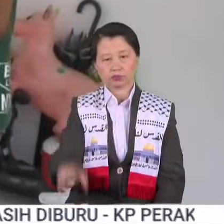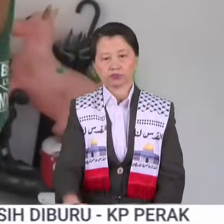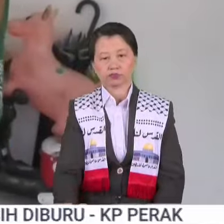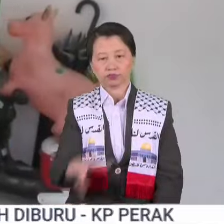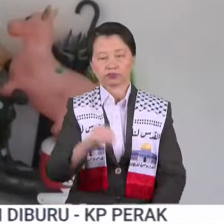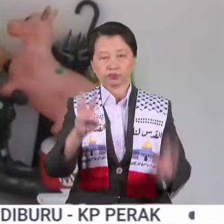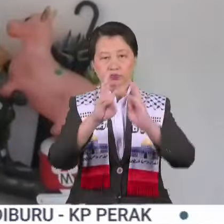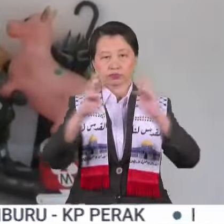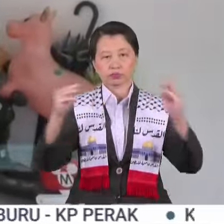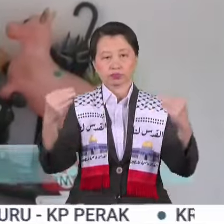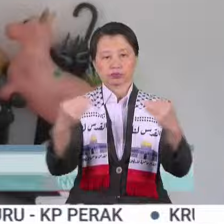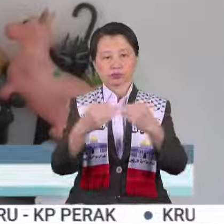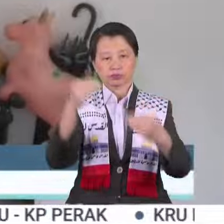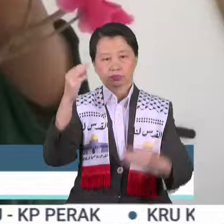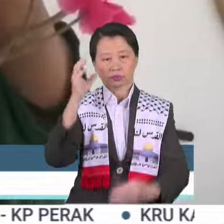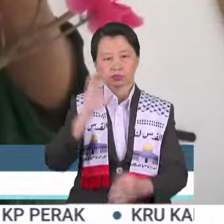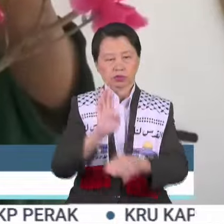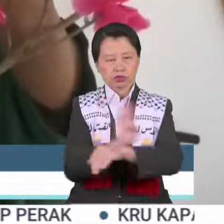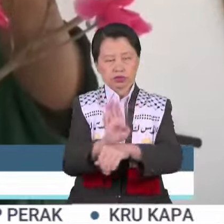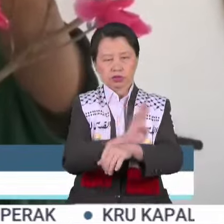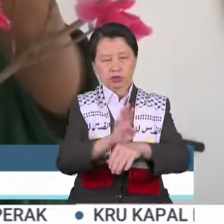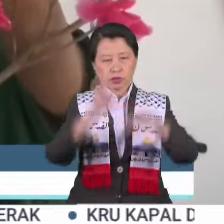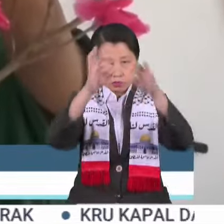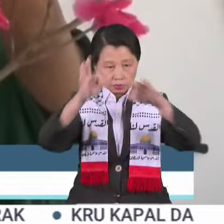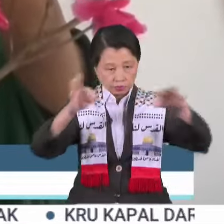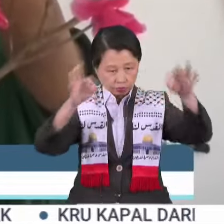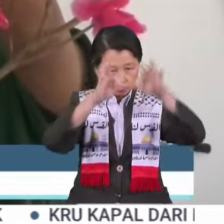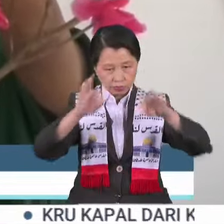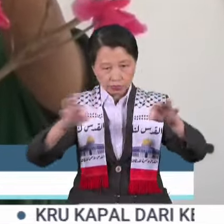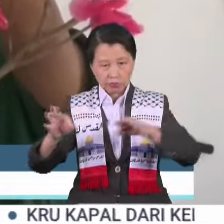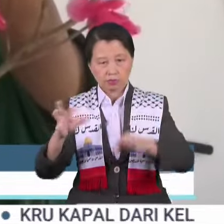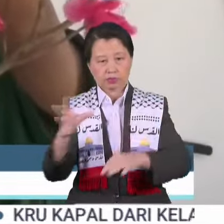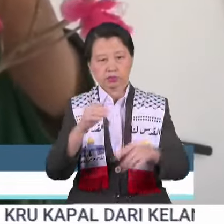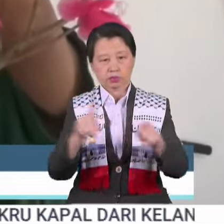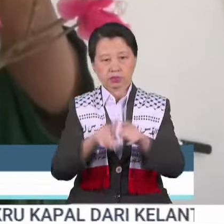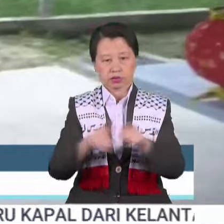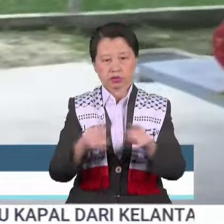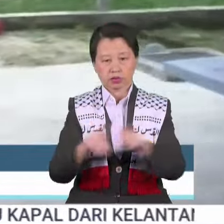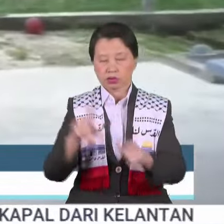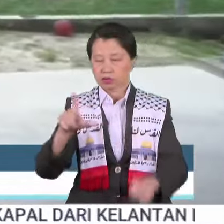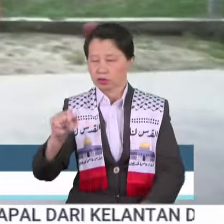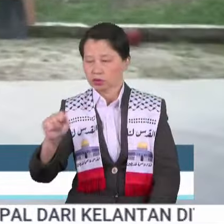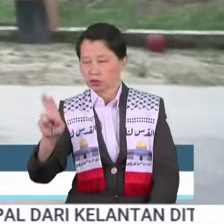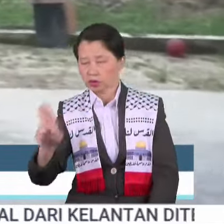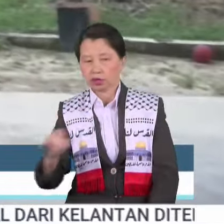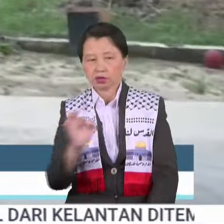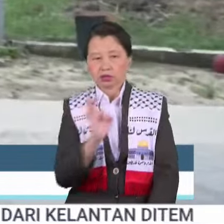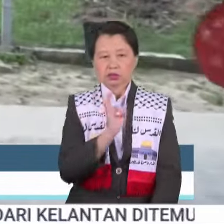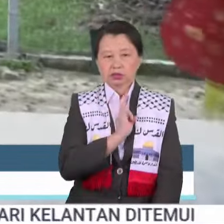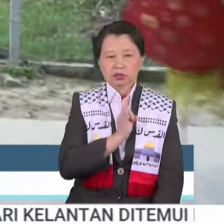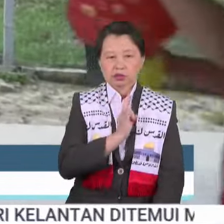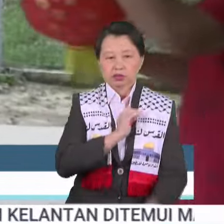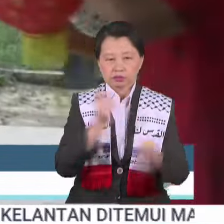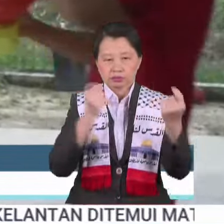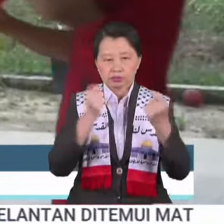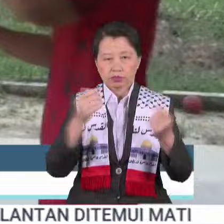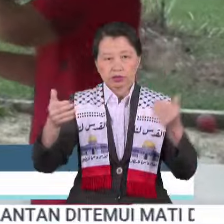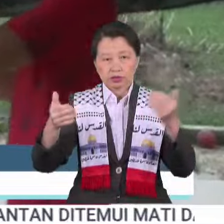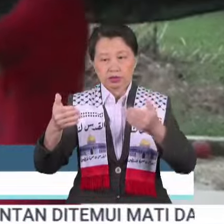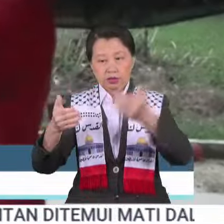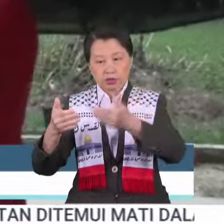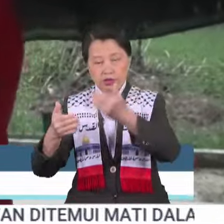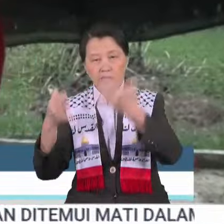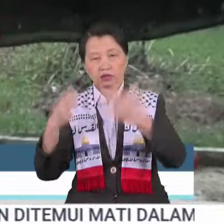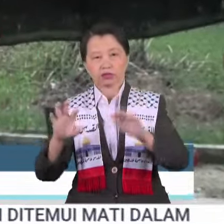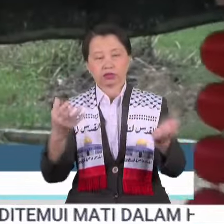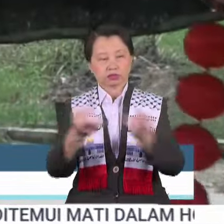Sementara itu, masyarakat Tionghoa sibuk membuat persiapan menyambut perayaan. Tidak ketinggalan, Lau Met Leng teruja perayaan semakin hampir tiba